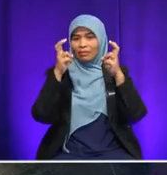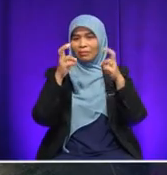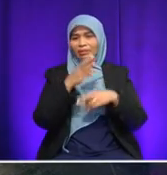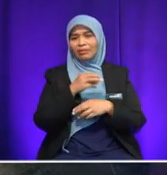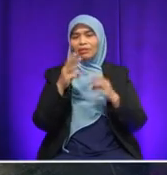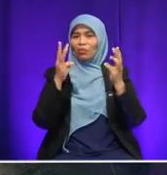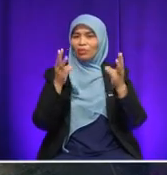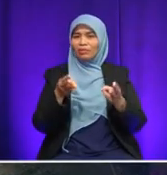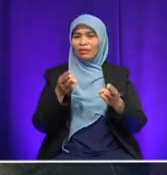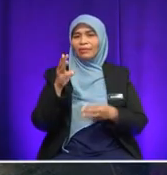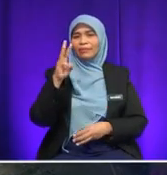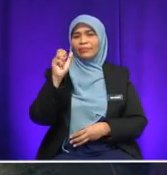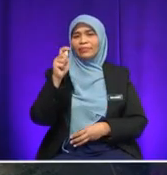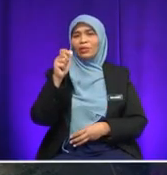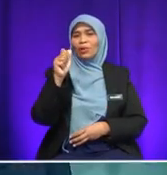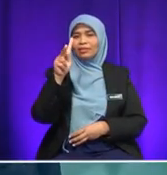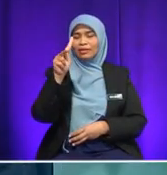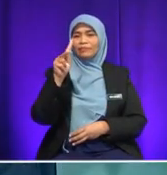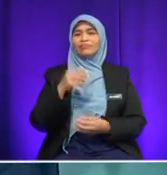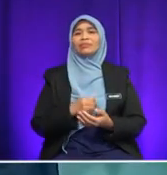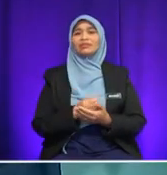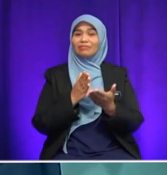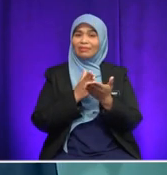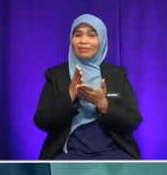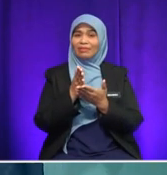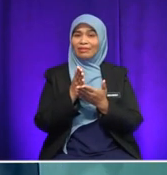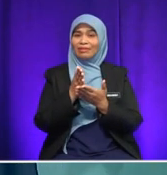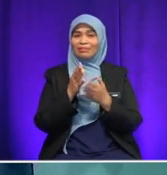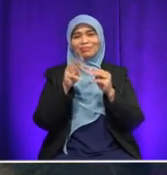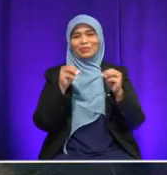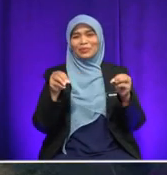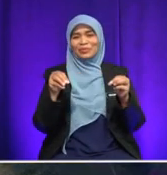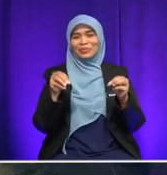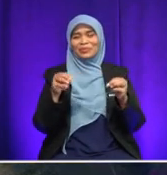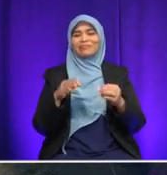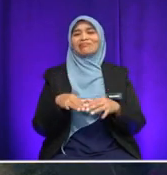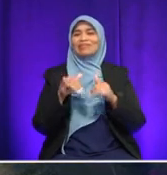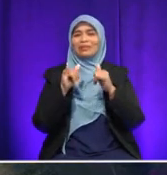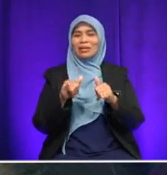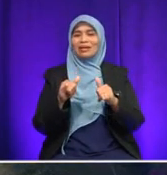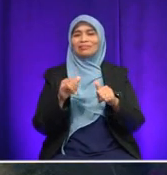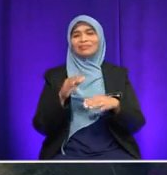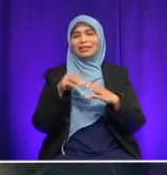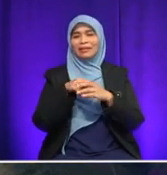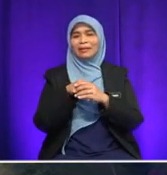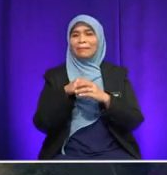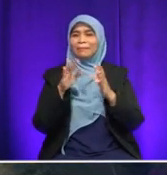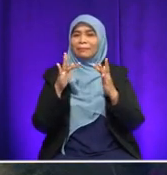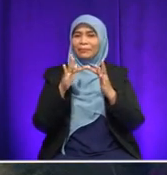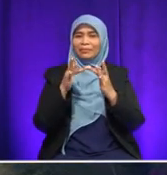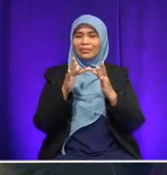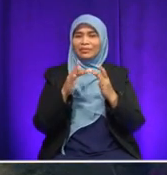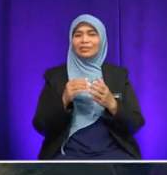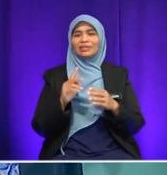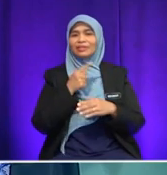kita. Dan seterusnya, anak-anak Cikgu masih ada di talian? Ada, Cikgu. Itu dia. Baik, kita akan terus